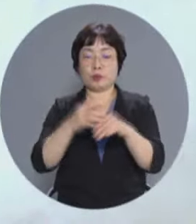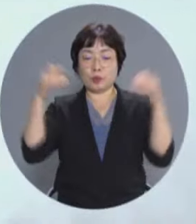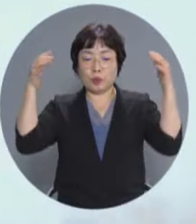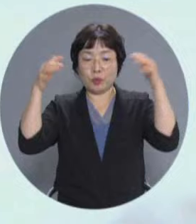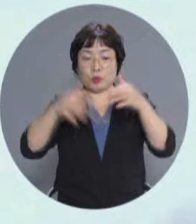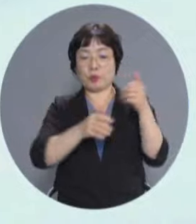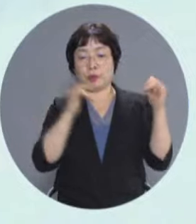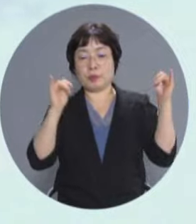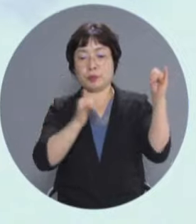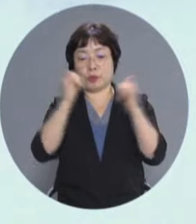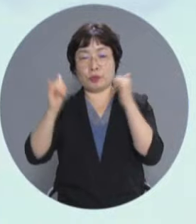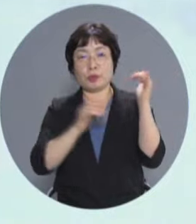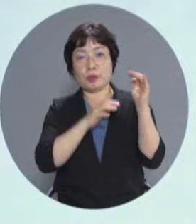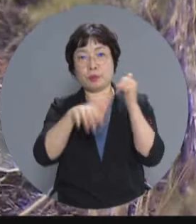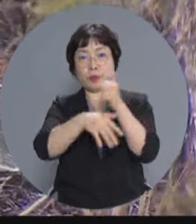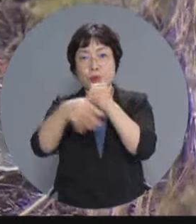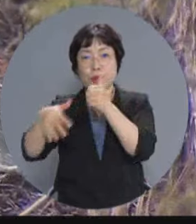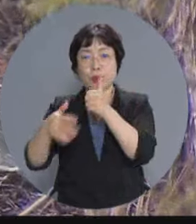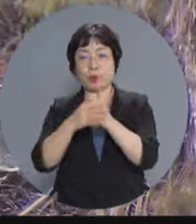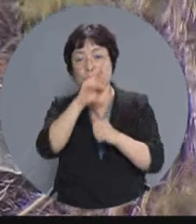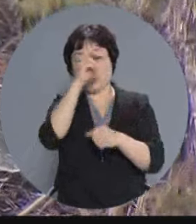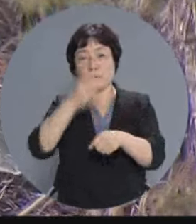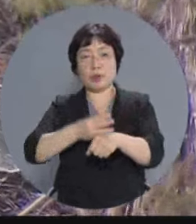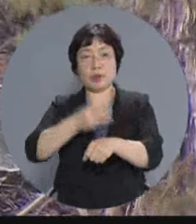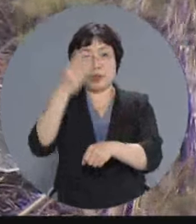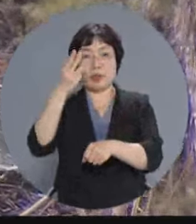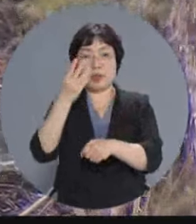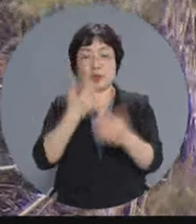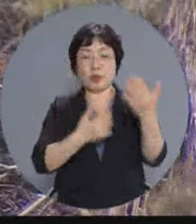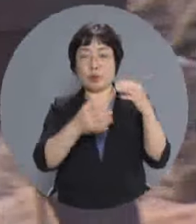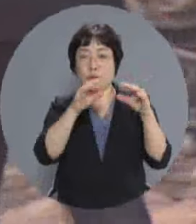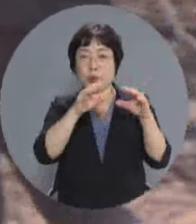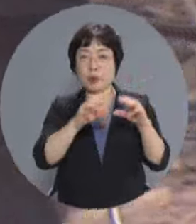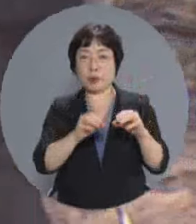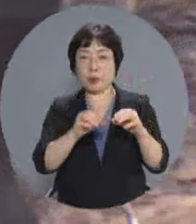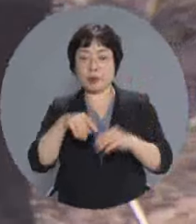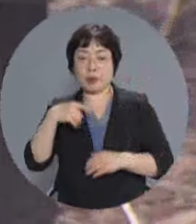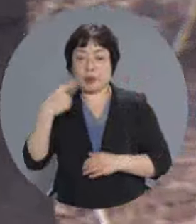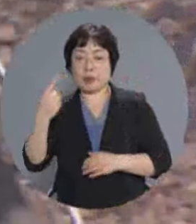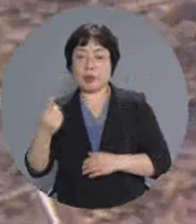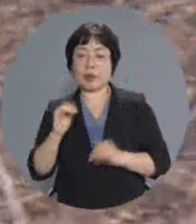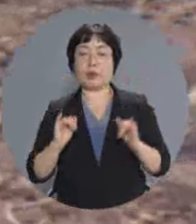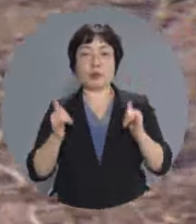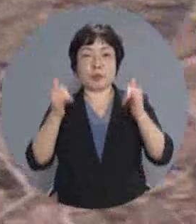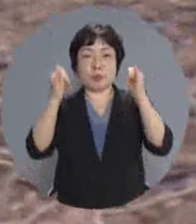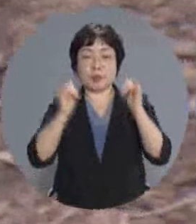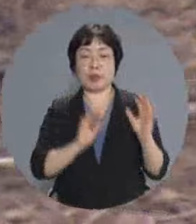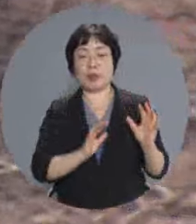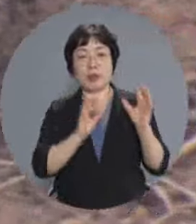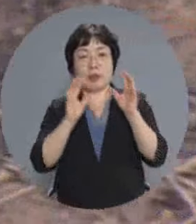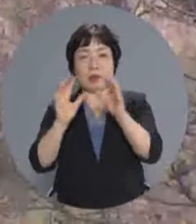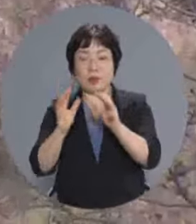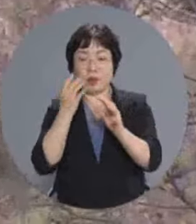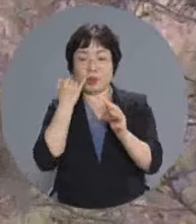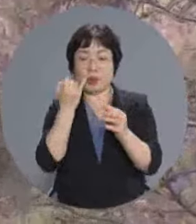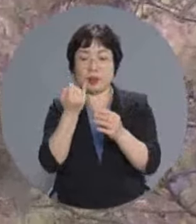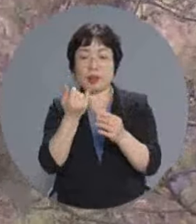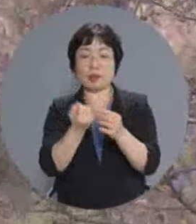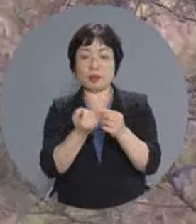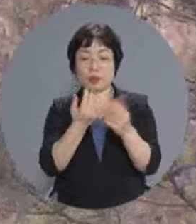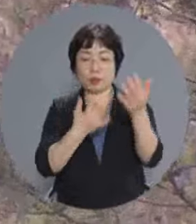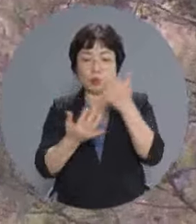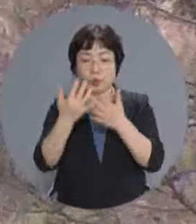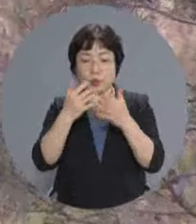집중적으로 진화 헬기가 투입되면서 오후 3시쯤 주불이 잡혔습니다. 이후 드론과 진화대원이 투입돼 낙엽 밑에 있는